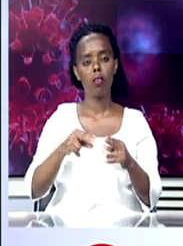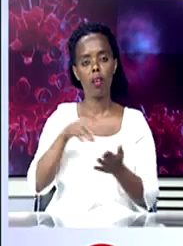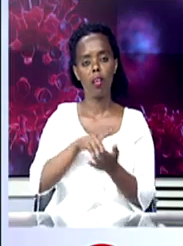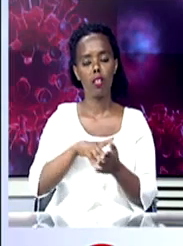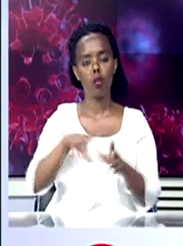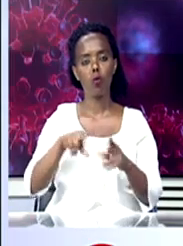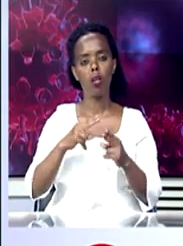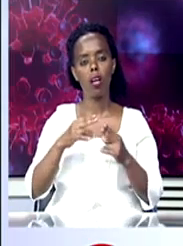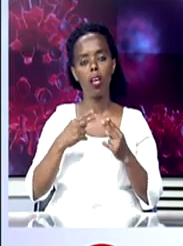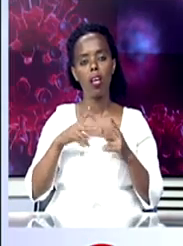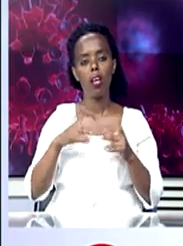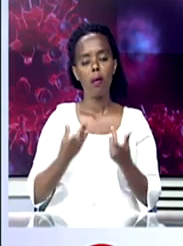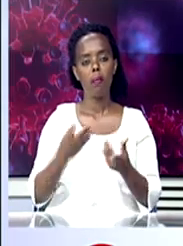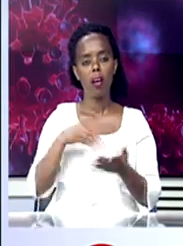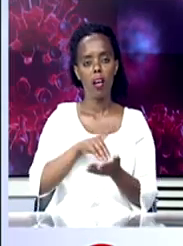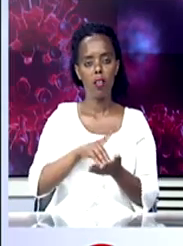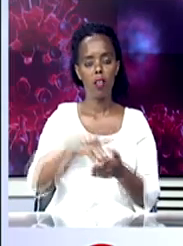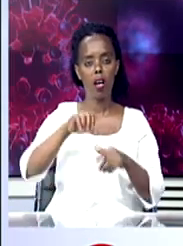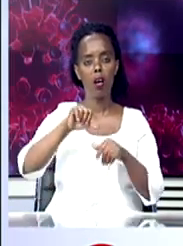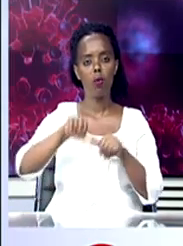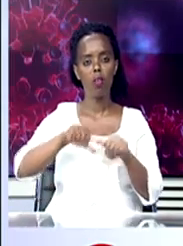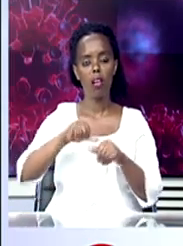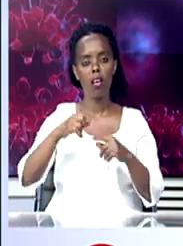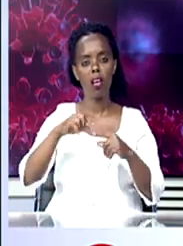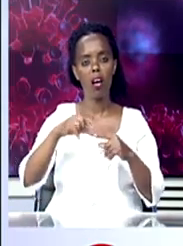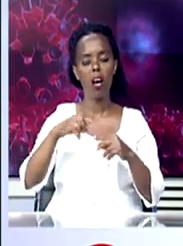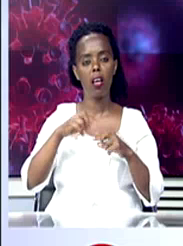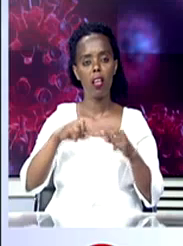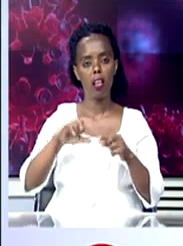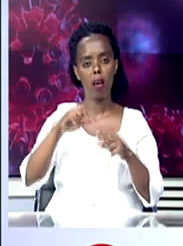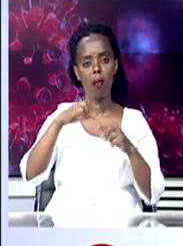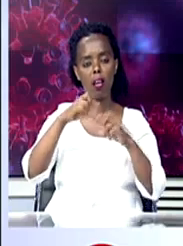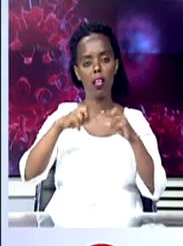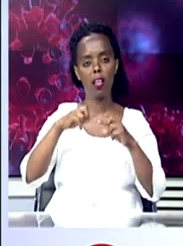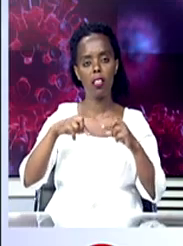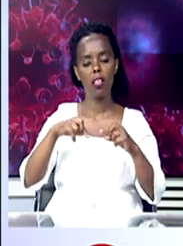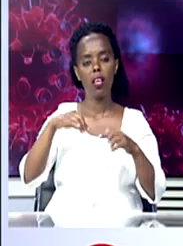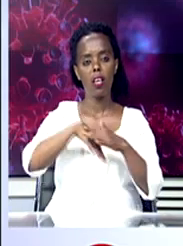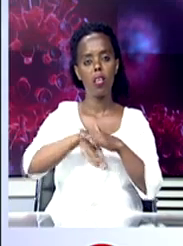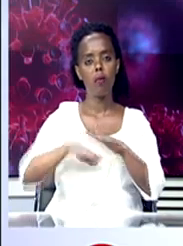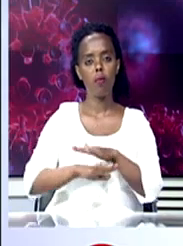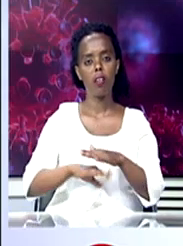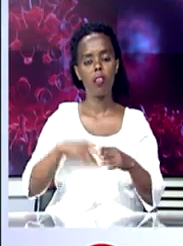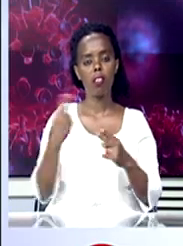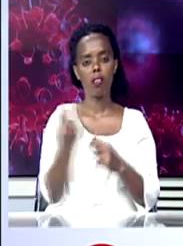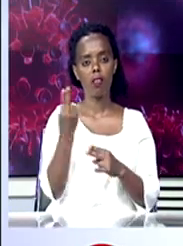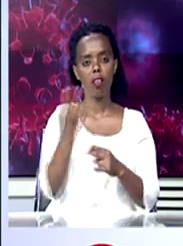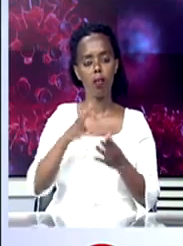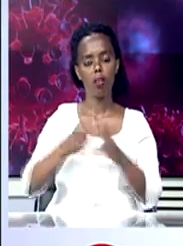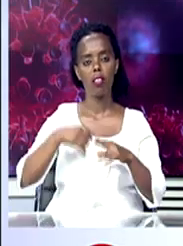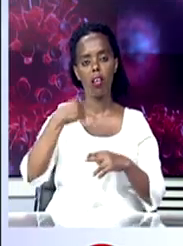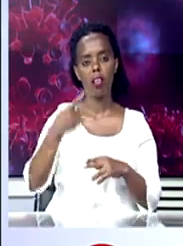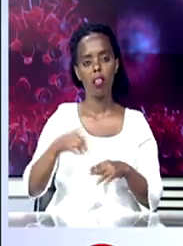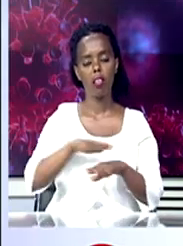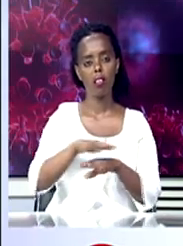kutaalee magaalotaa fi akkasuma godinaalee aanaalee fi hanga gandaatti gadi bobbaasee akka isaan fayyadamaa ta'an gochuutu